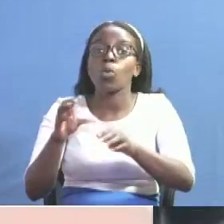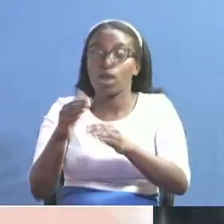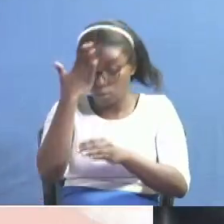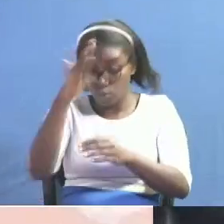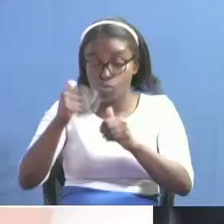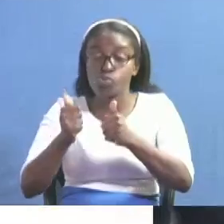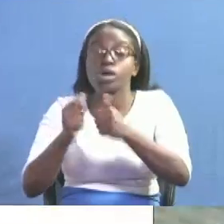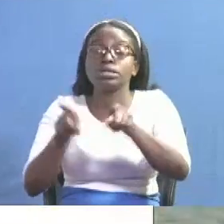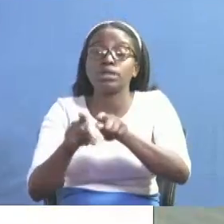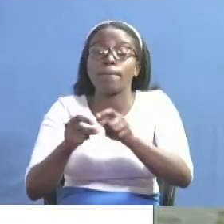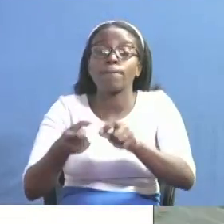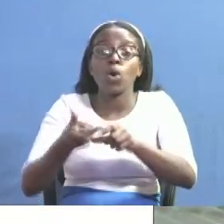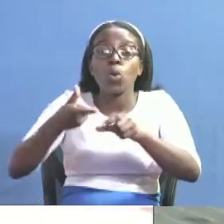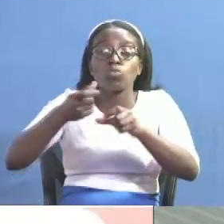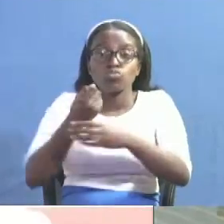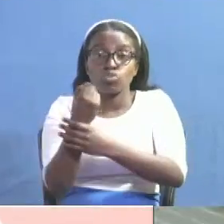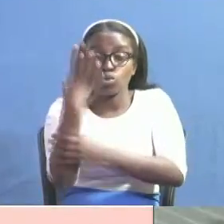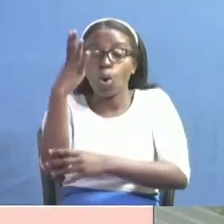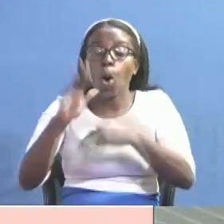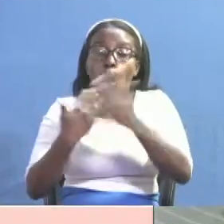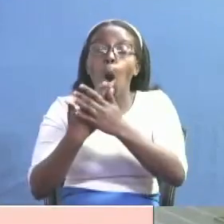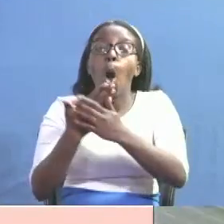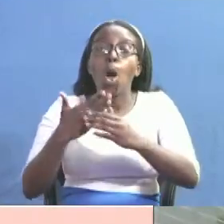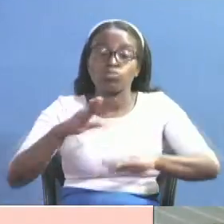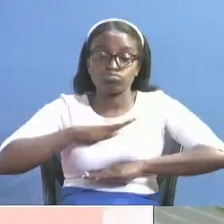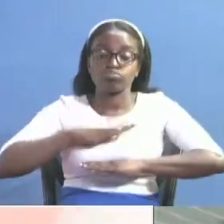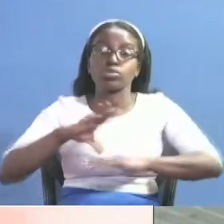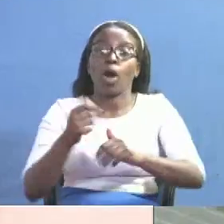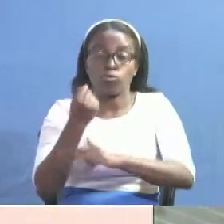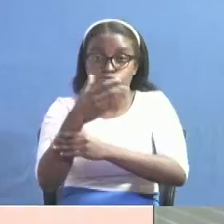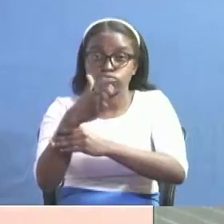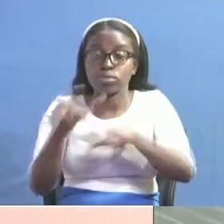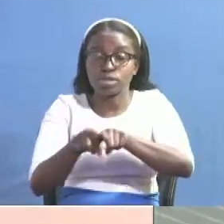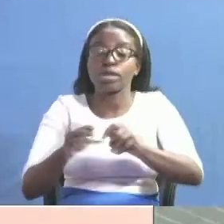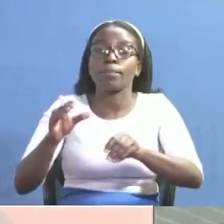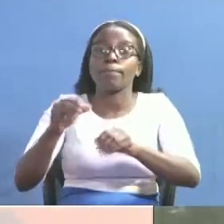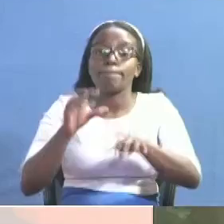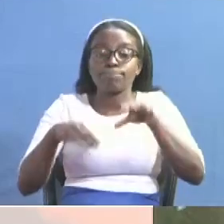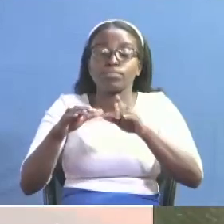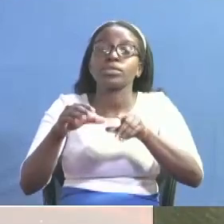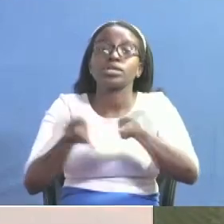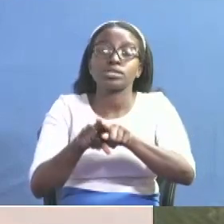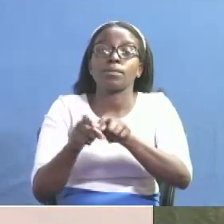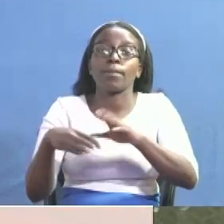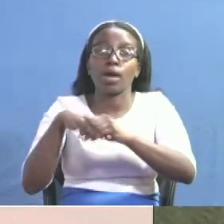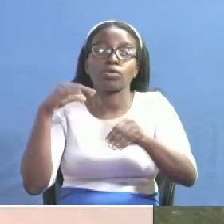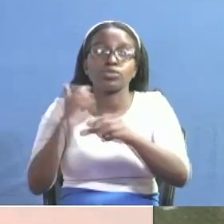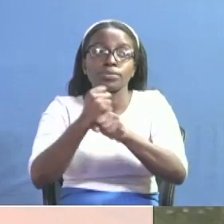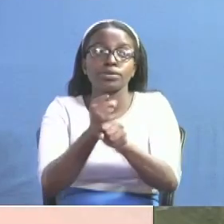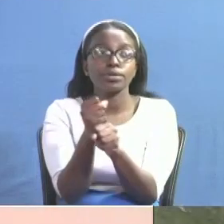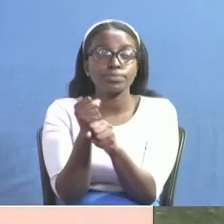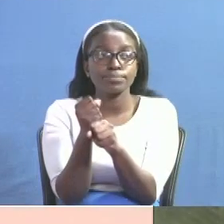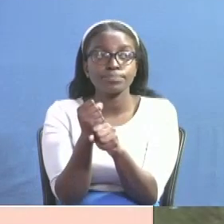wakulima kuzalisha samaki wadogo vya kutosha kwenye mashamba yao, hivyo kupunguza utegemezi wa uzaji wa nje. The demand of fish